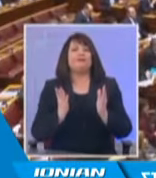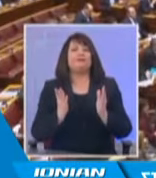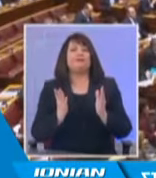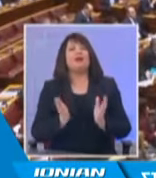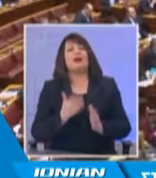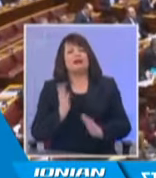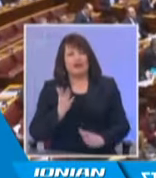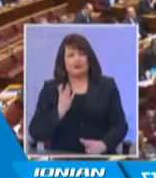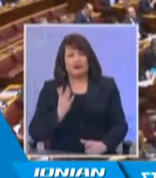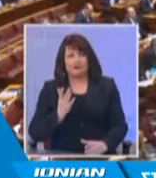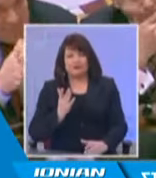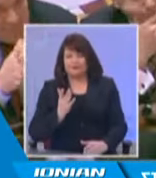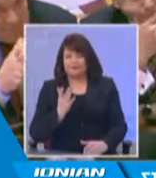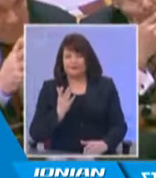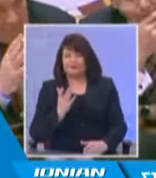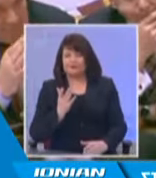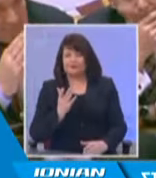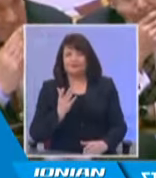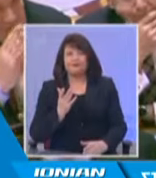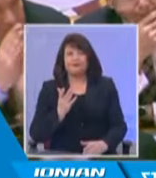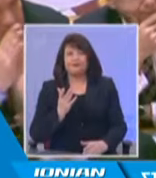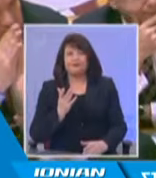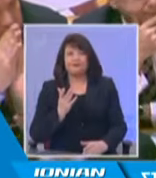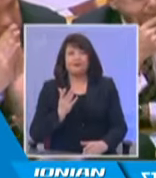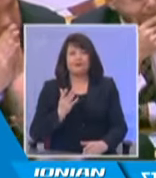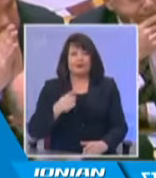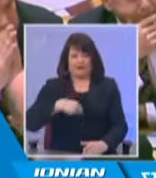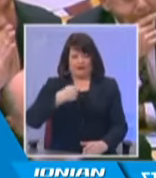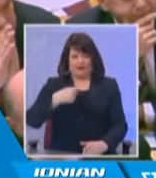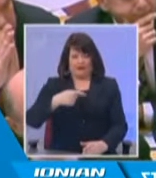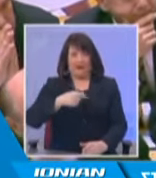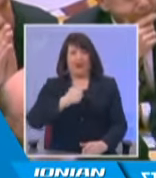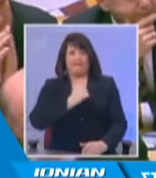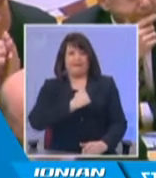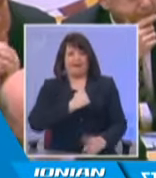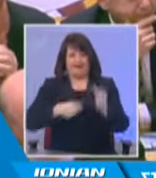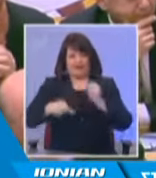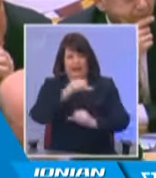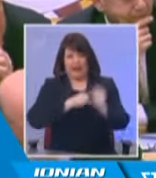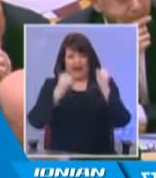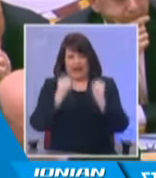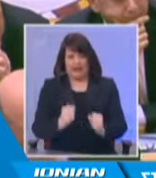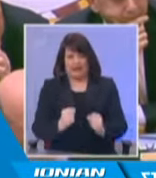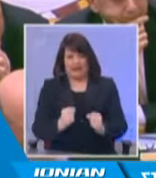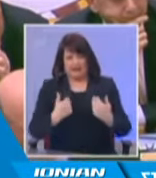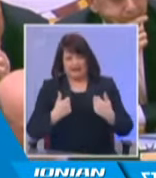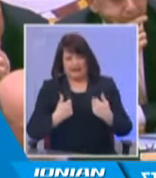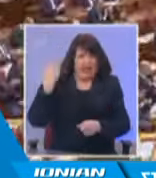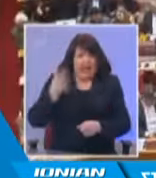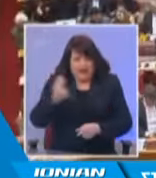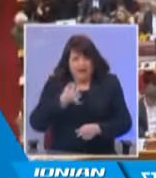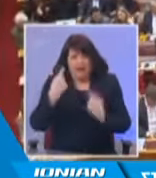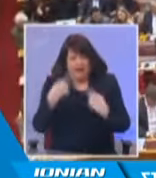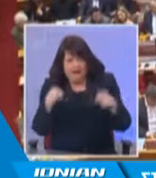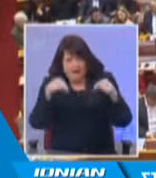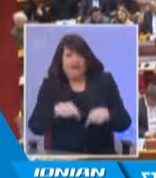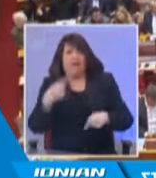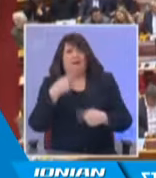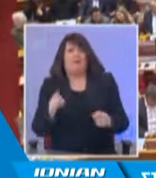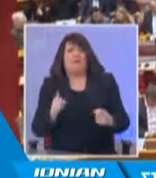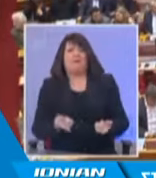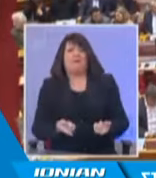σε ό,τι αφορά την κατάθεση του νομοσχεδίου για το παράλληλο πρόγραμμα. Αναφερόμενο στο προσφυγικό, τόνισε ότι η Τουρκία έχει μια τελευταία ευκαιρία να συμμορφωθεί στις αποφάσεις